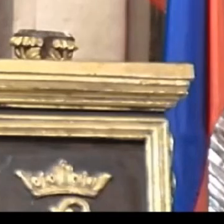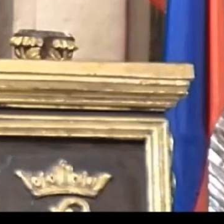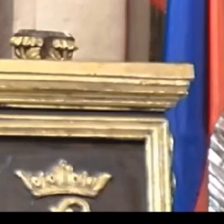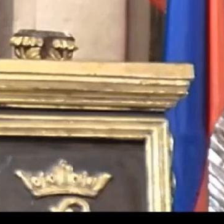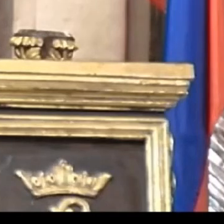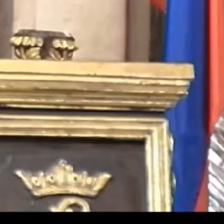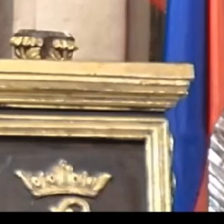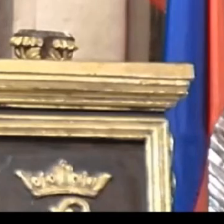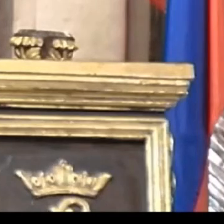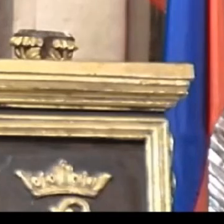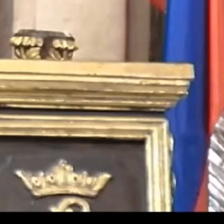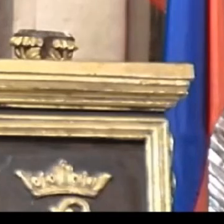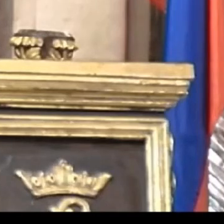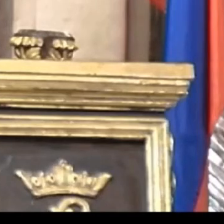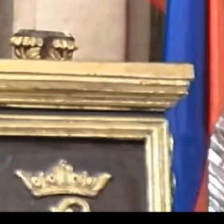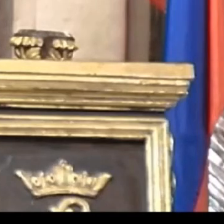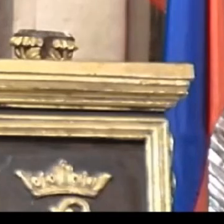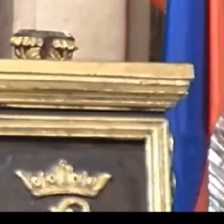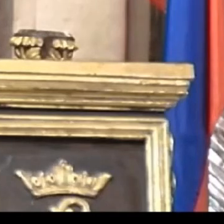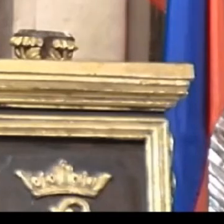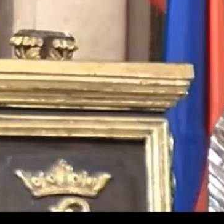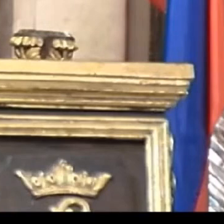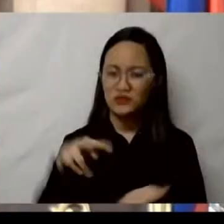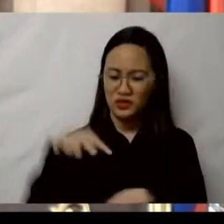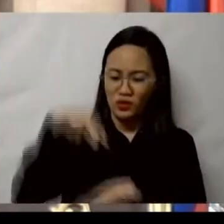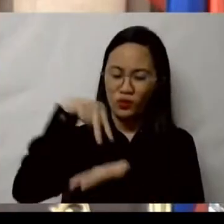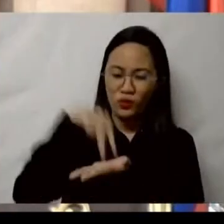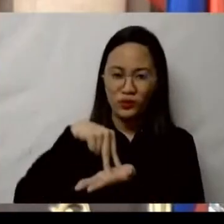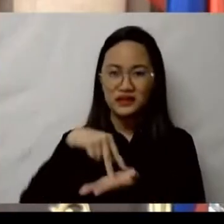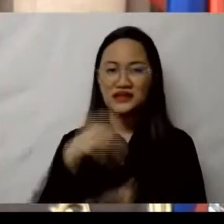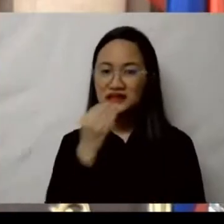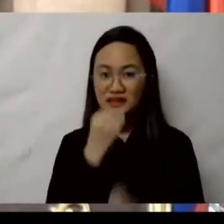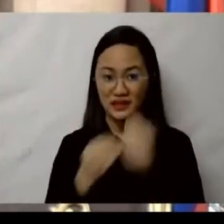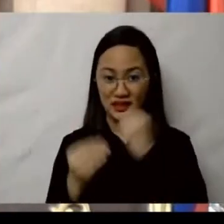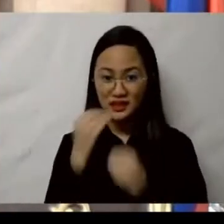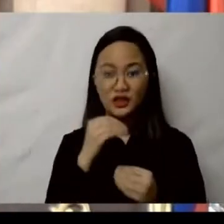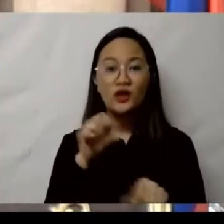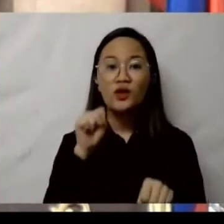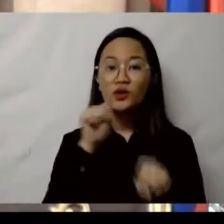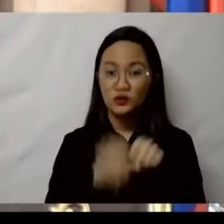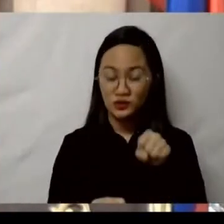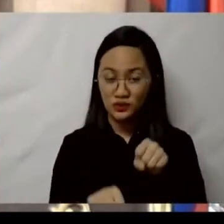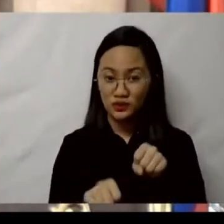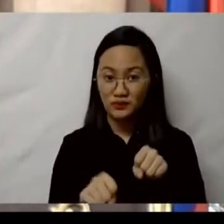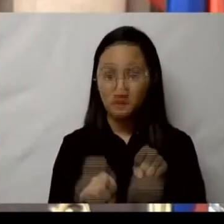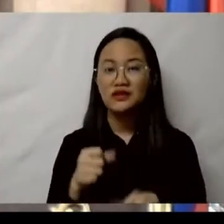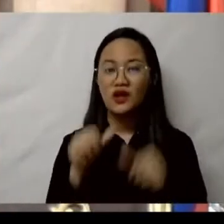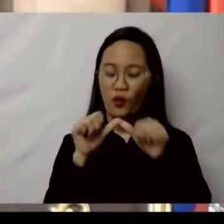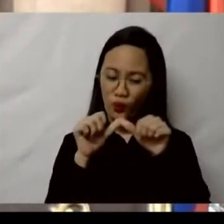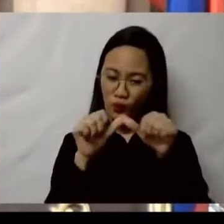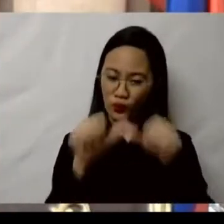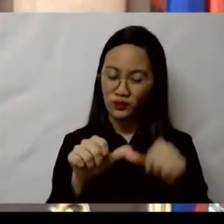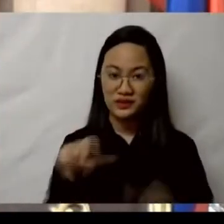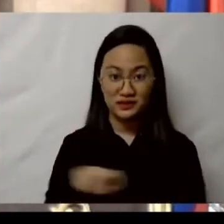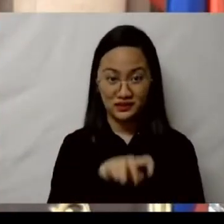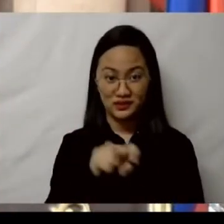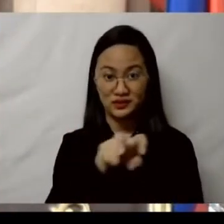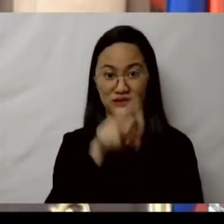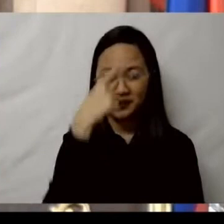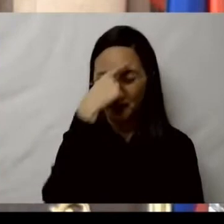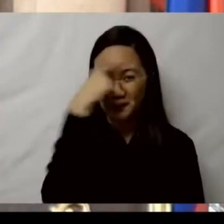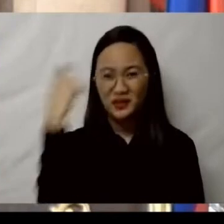bumangon ka at kumain. Nang sa gayon ay, you can go on with the journey because the journey is difficult